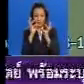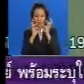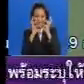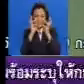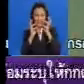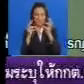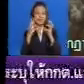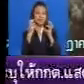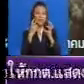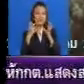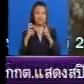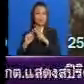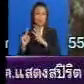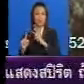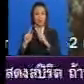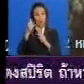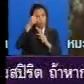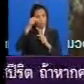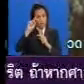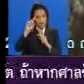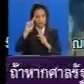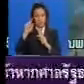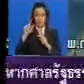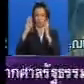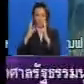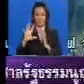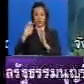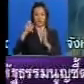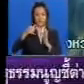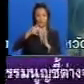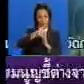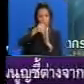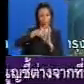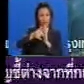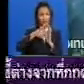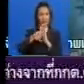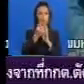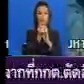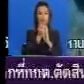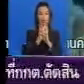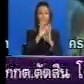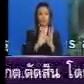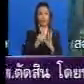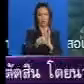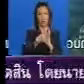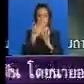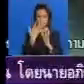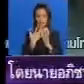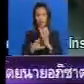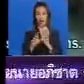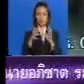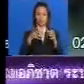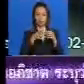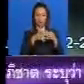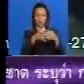หนดให้เข้าชมวันละ12รอบด้วยกันรอบละ50คนใช้เวลาประมาณ20นาทีต่อรอบส่วนการตรวจสุขภาพแพนด้าน้อย